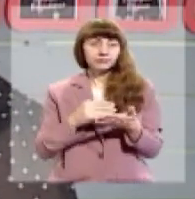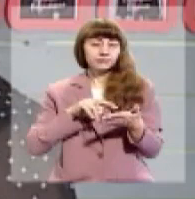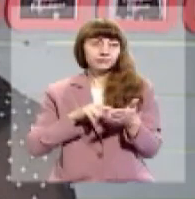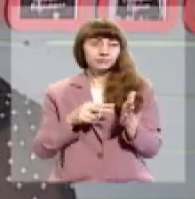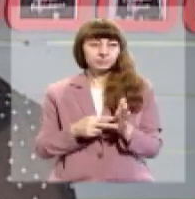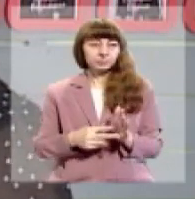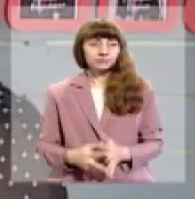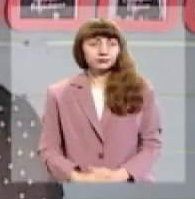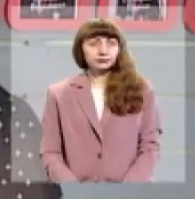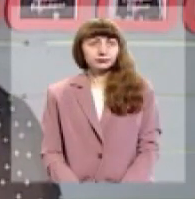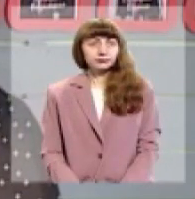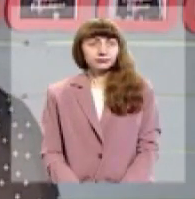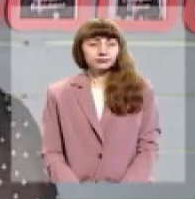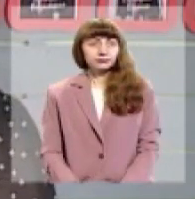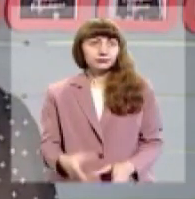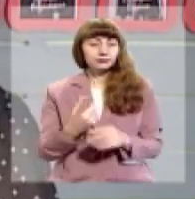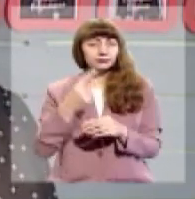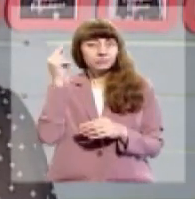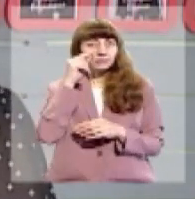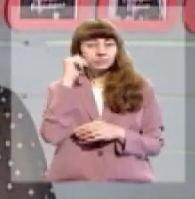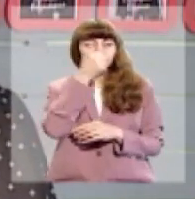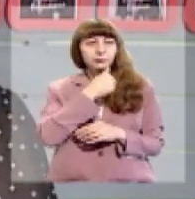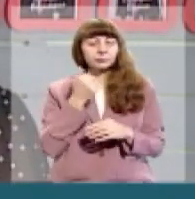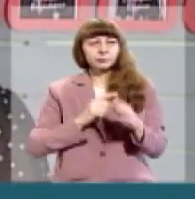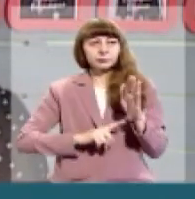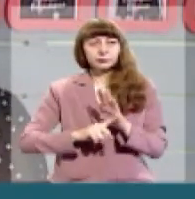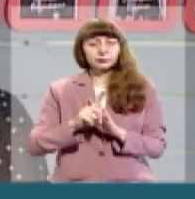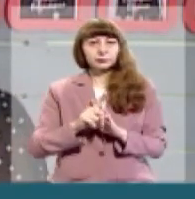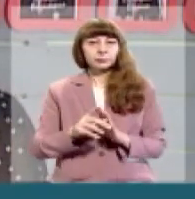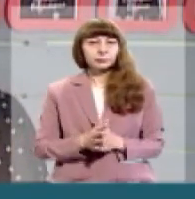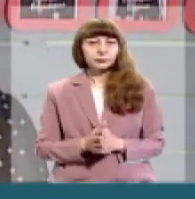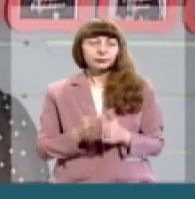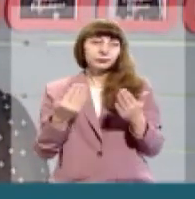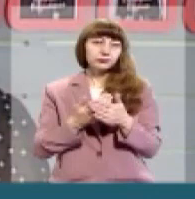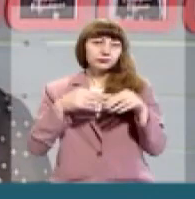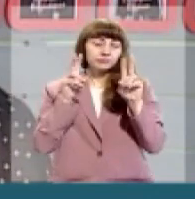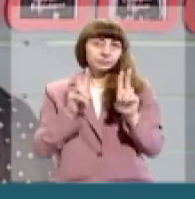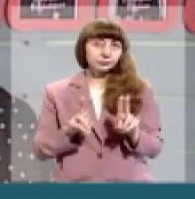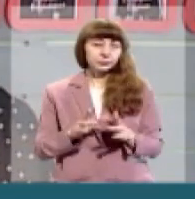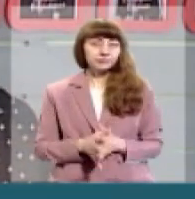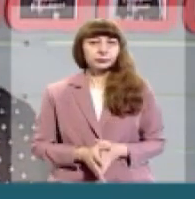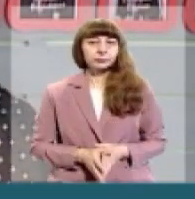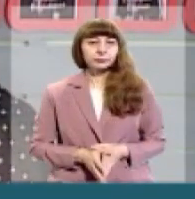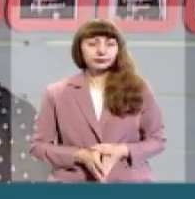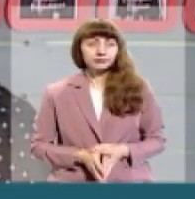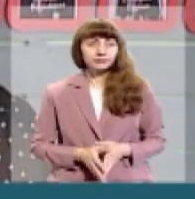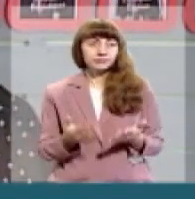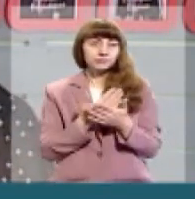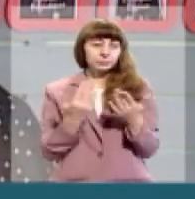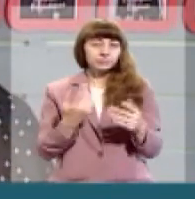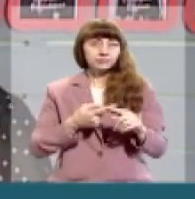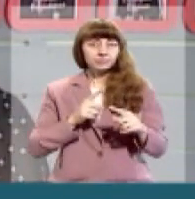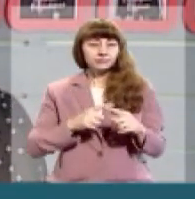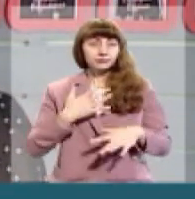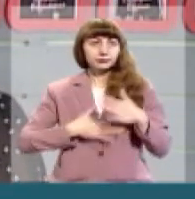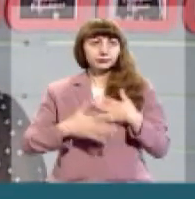тірек мектебінің қатарларына енгізілді. Соның мақсатында біз бүгін бір күндік семинарға